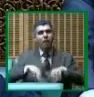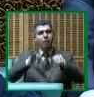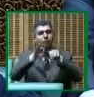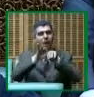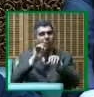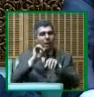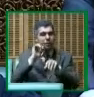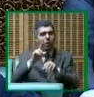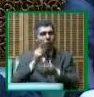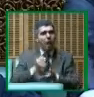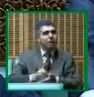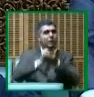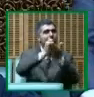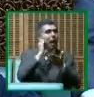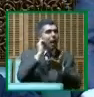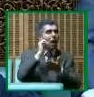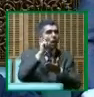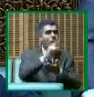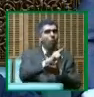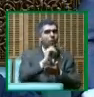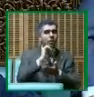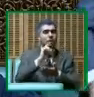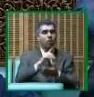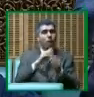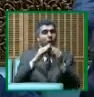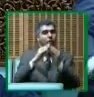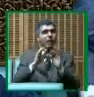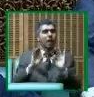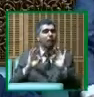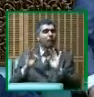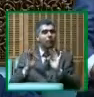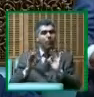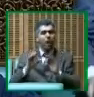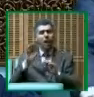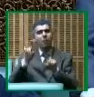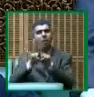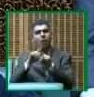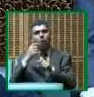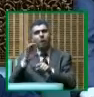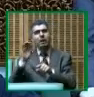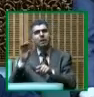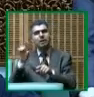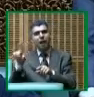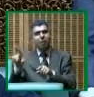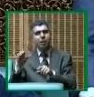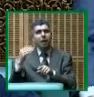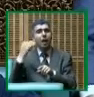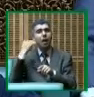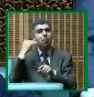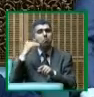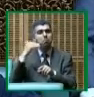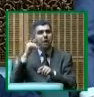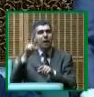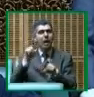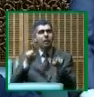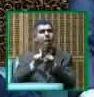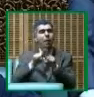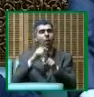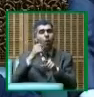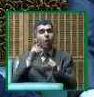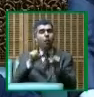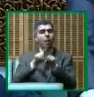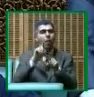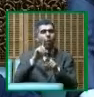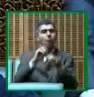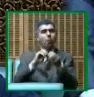لرفع المعاناة النفسية وأيضا الاجتماعية التي يعيشها المنكوبون سواء